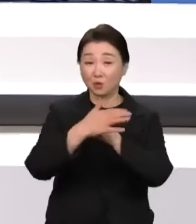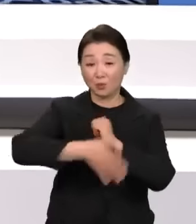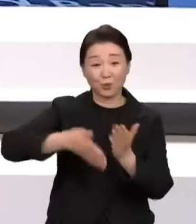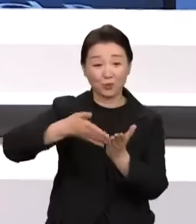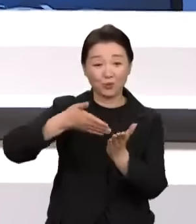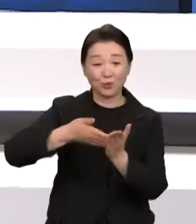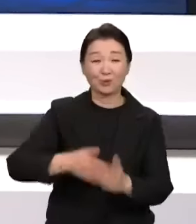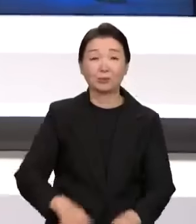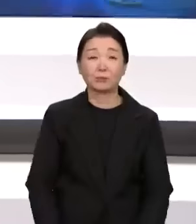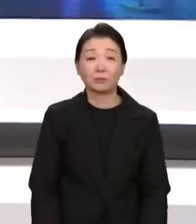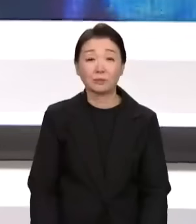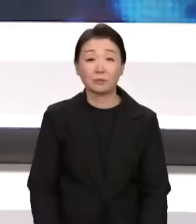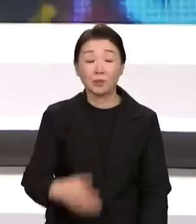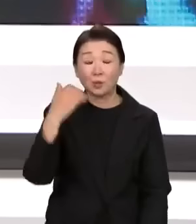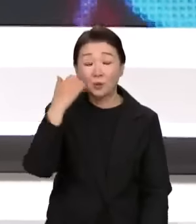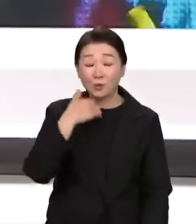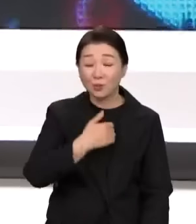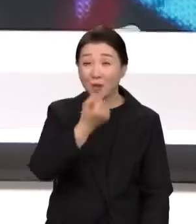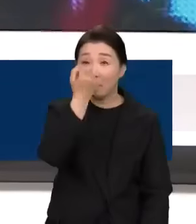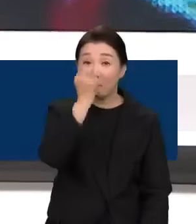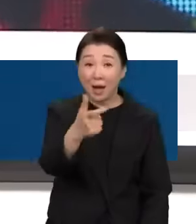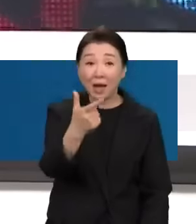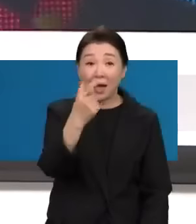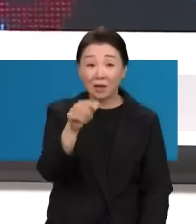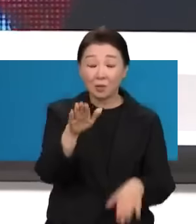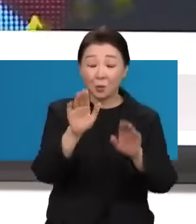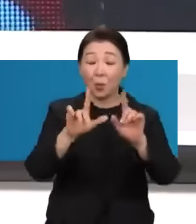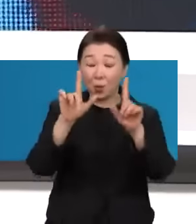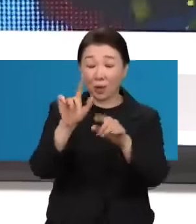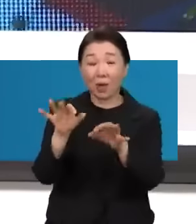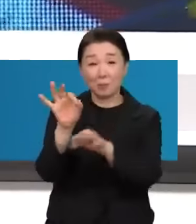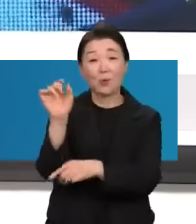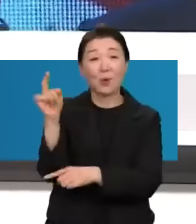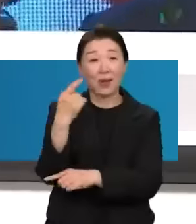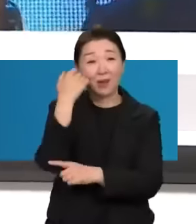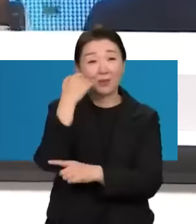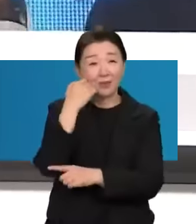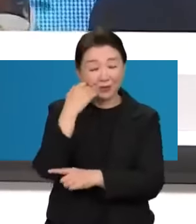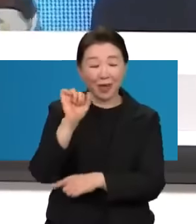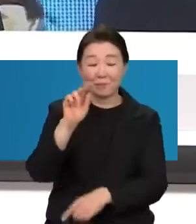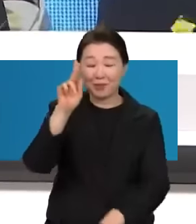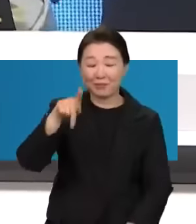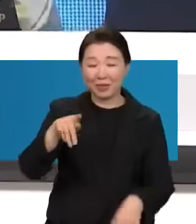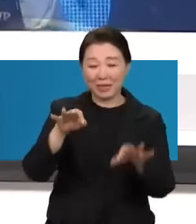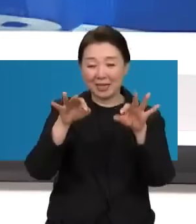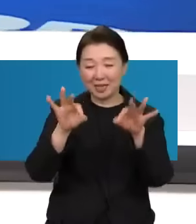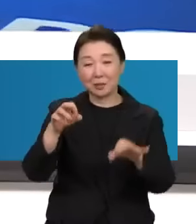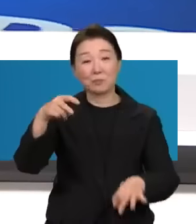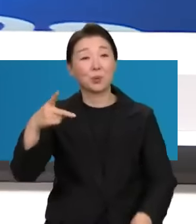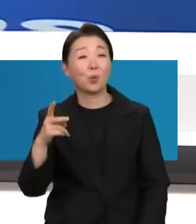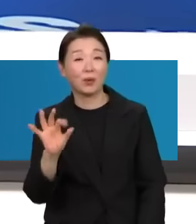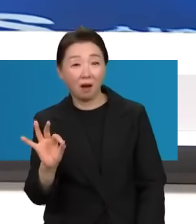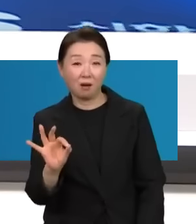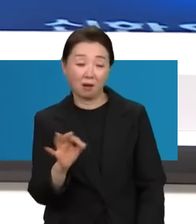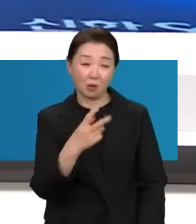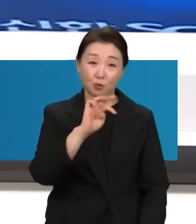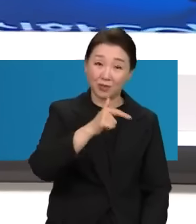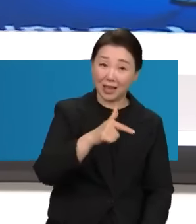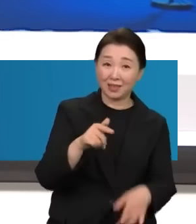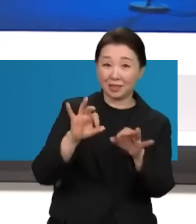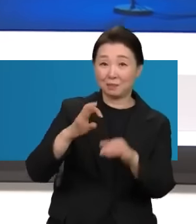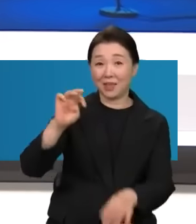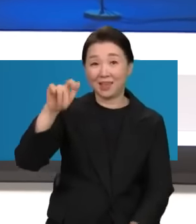스포츠였습니다. 누구나 예상했듯이 올해 프로야구 MVP는 기아 김도영 선수였습니다. 두산 김태견 선수는 프로